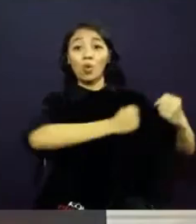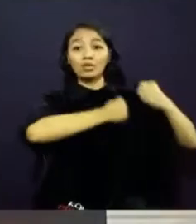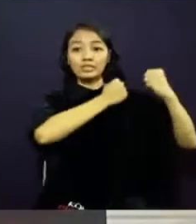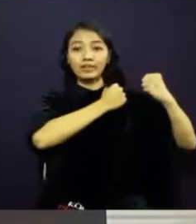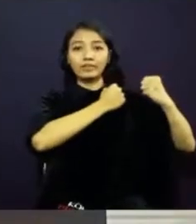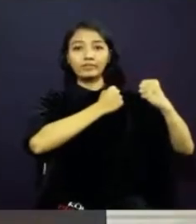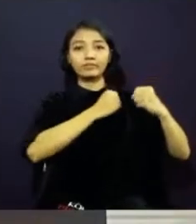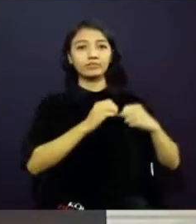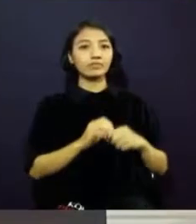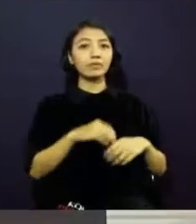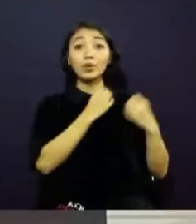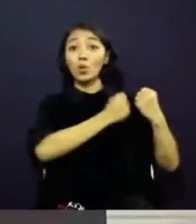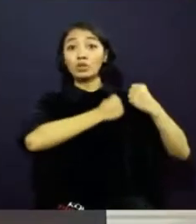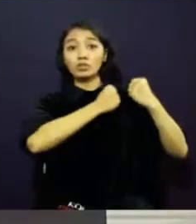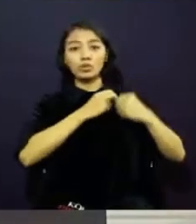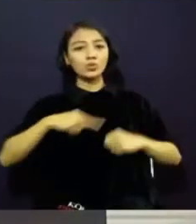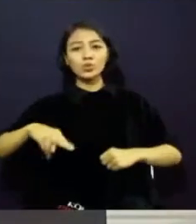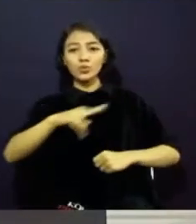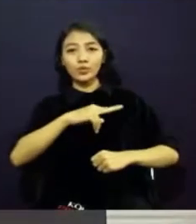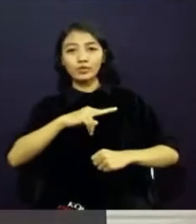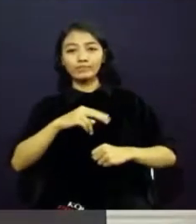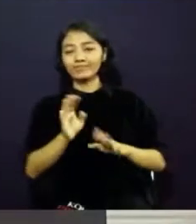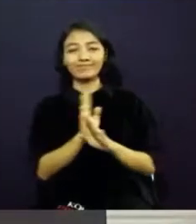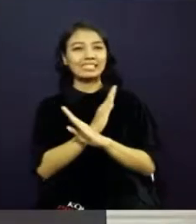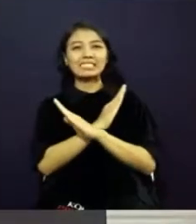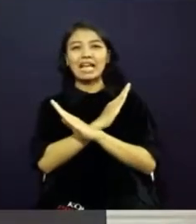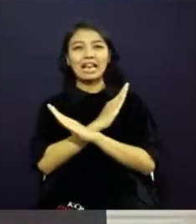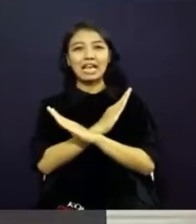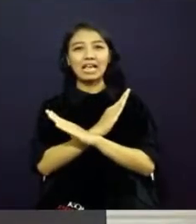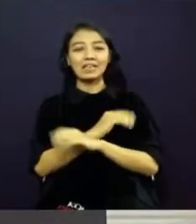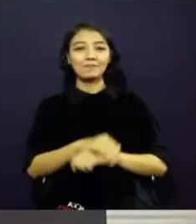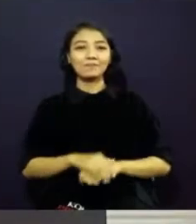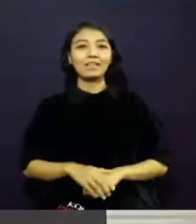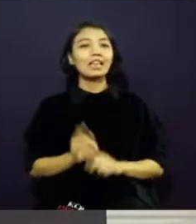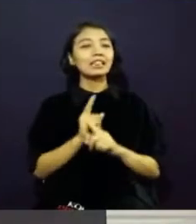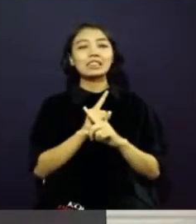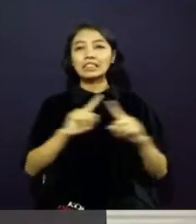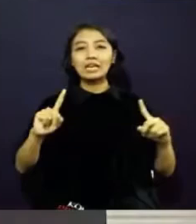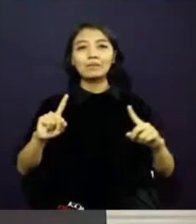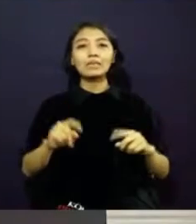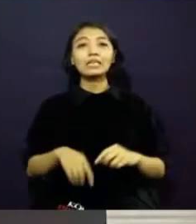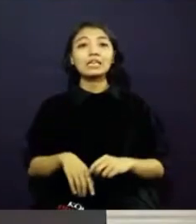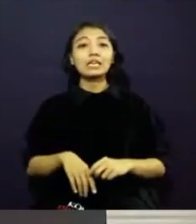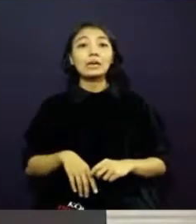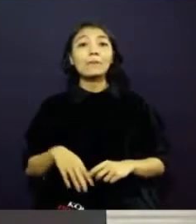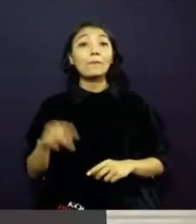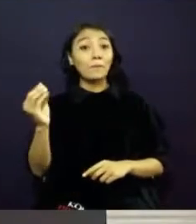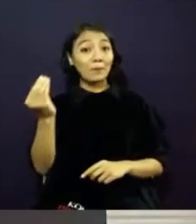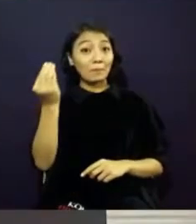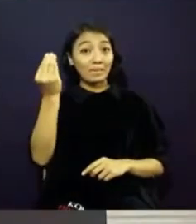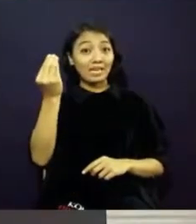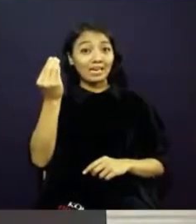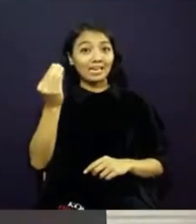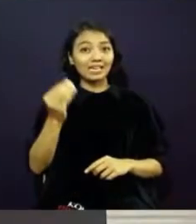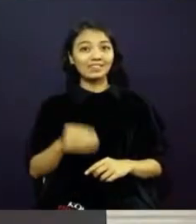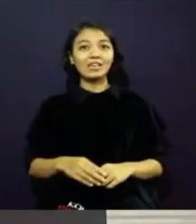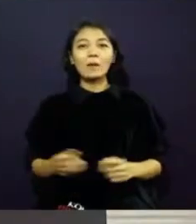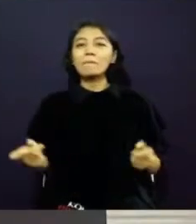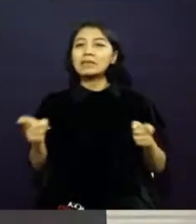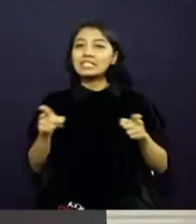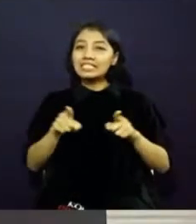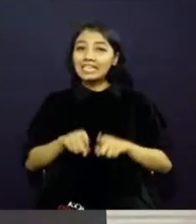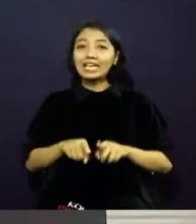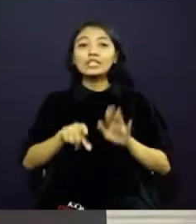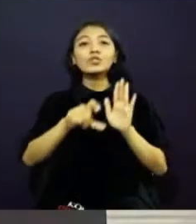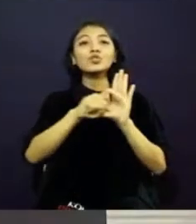pemimpin yang mengikuti semangat Kristus dia harus memberi teladan harus siap